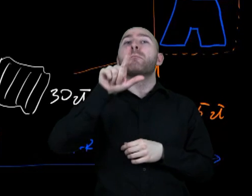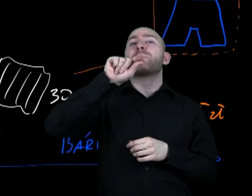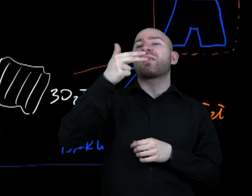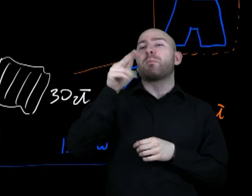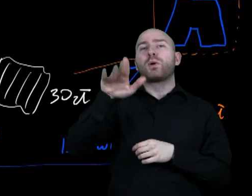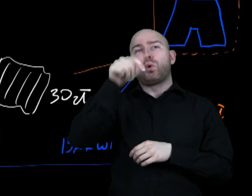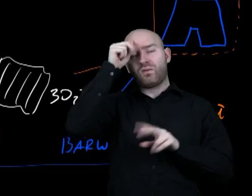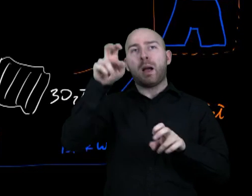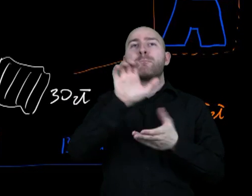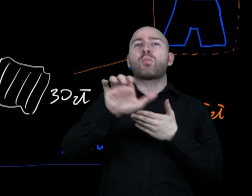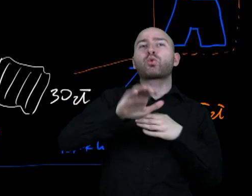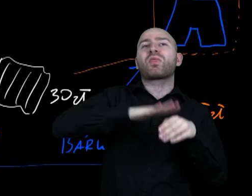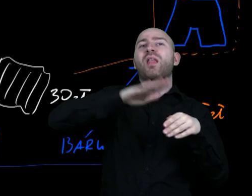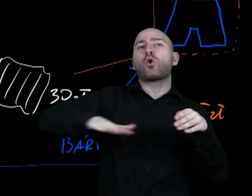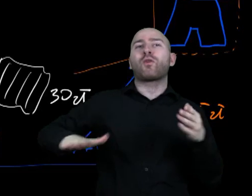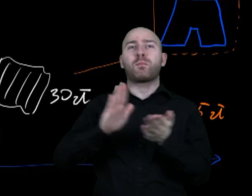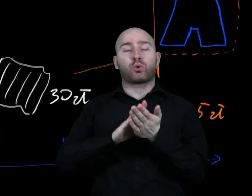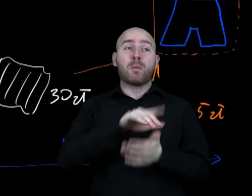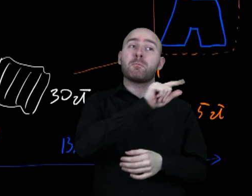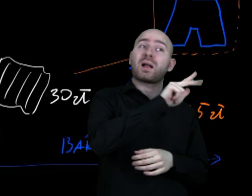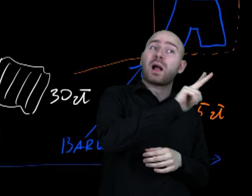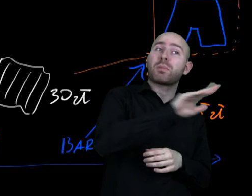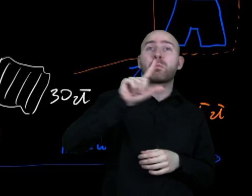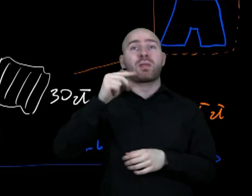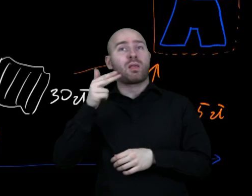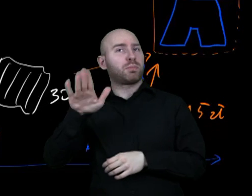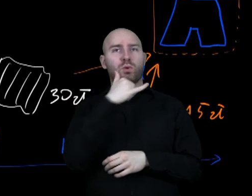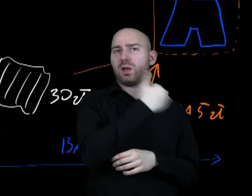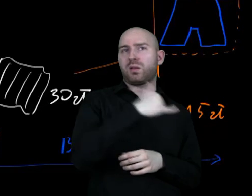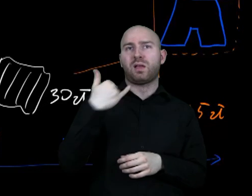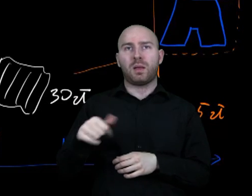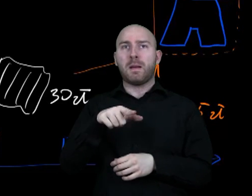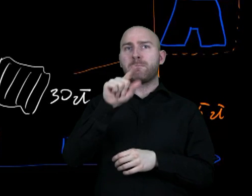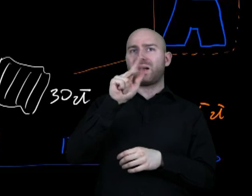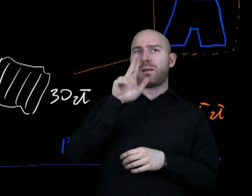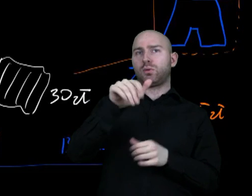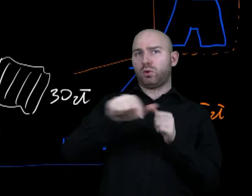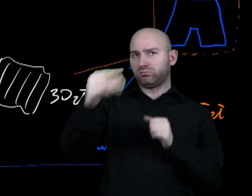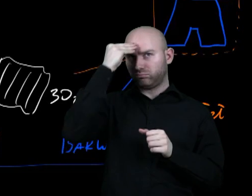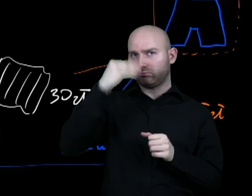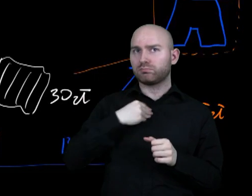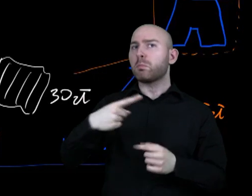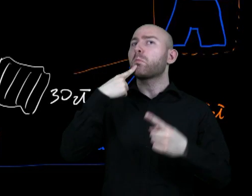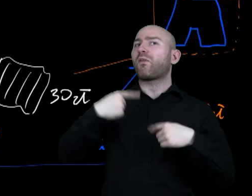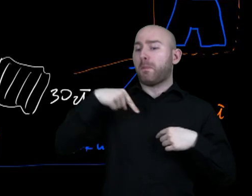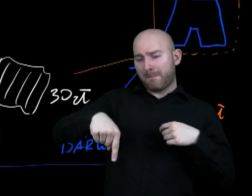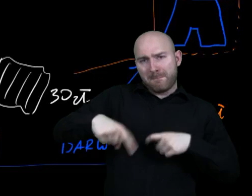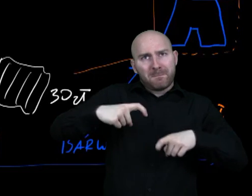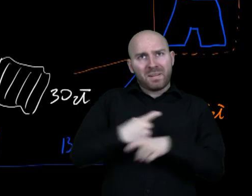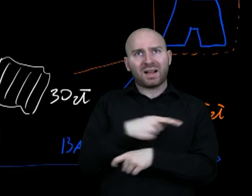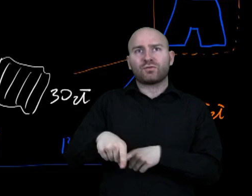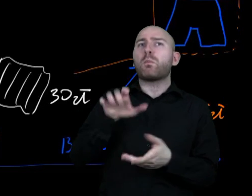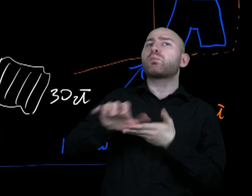Jest różnica. PKB mówi nam, powiedzmy, że nasz wywiad niech dotyczy Polski. Tu spróbuję